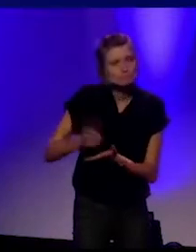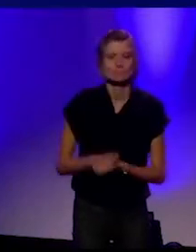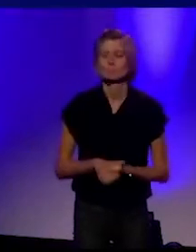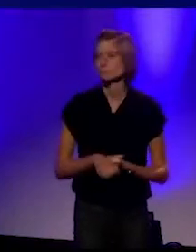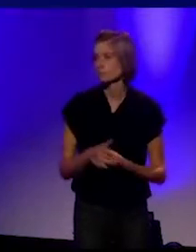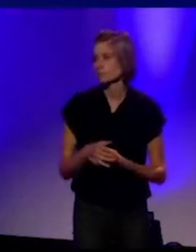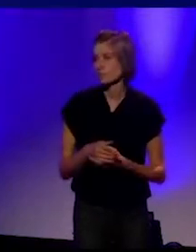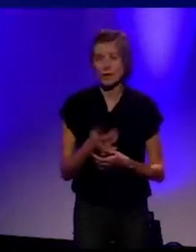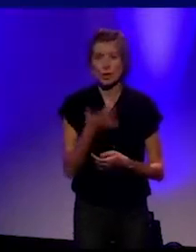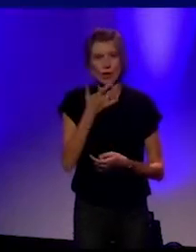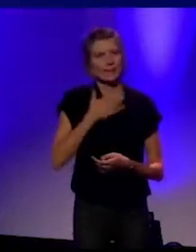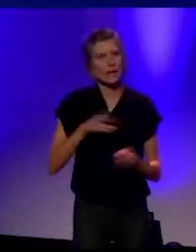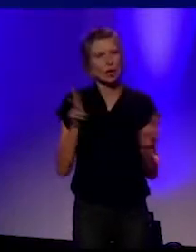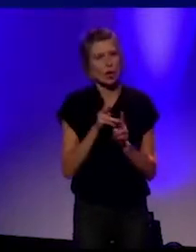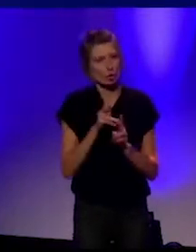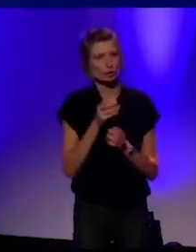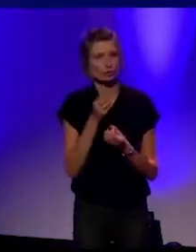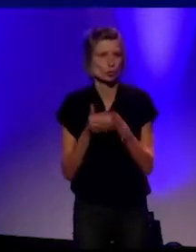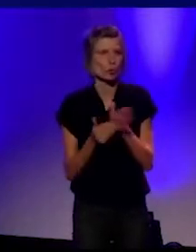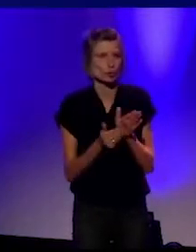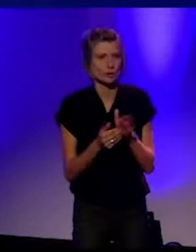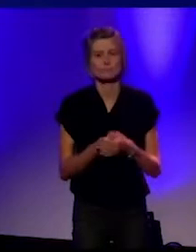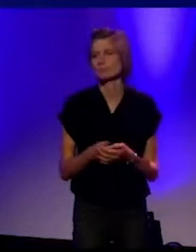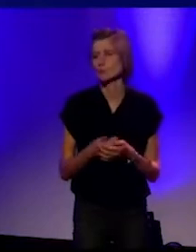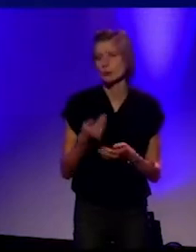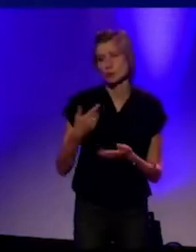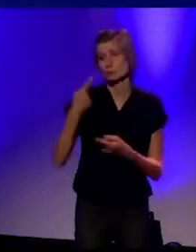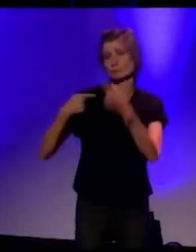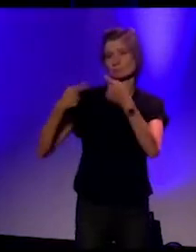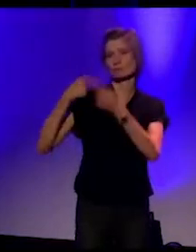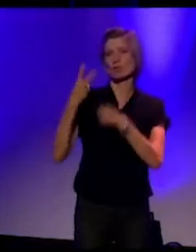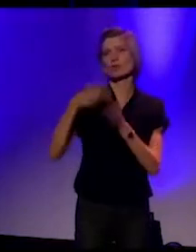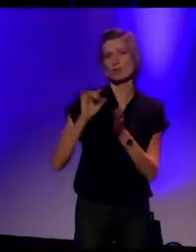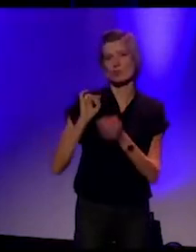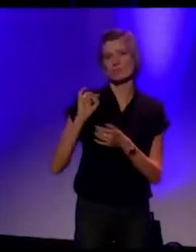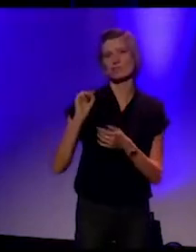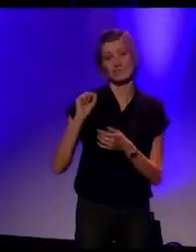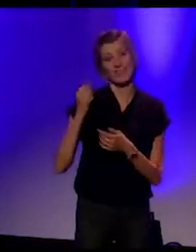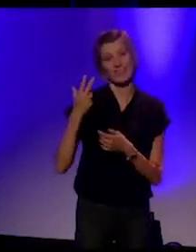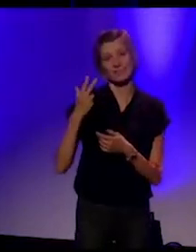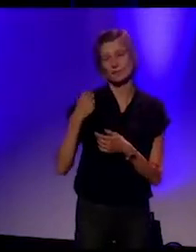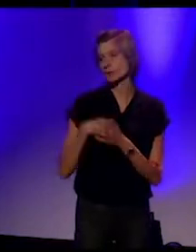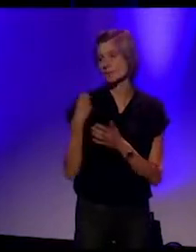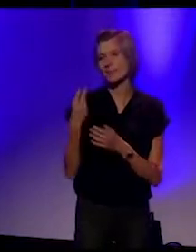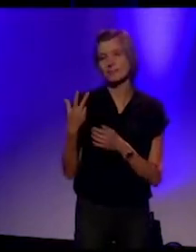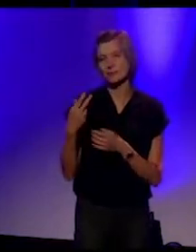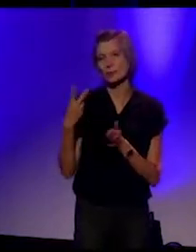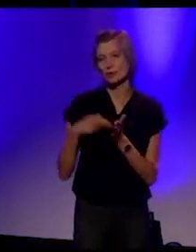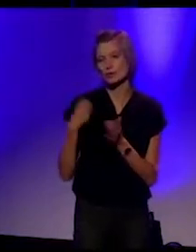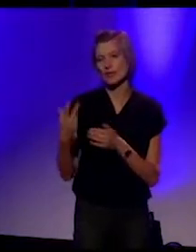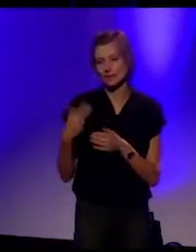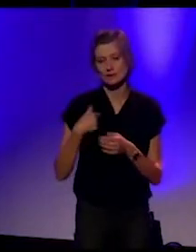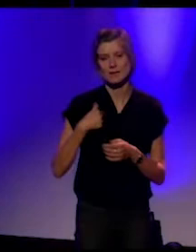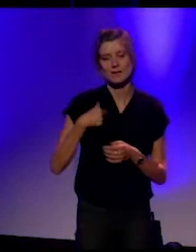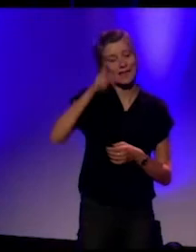lichten, graag even mee naar 2013. Ik was op dat moment een toch wel wat ander leven, decaan van de faculteit Economie